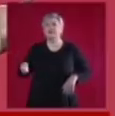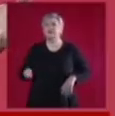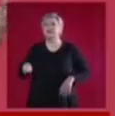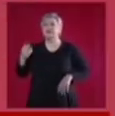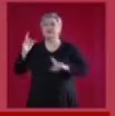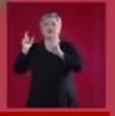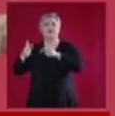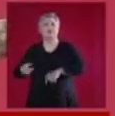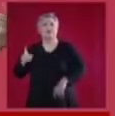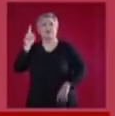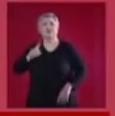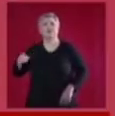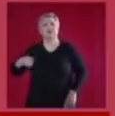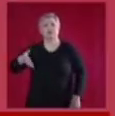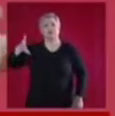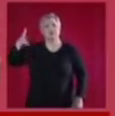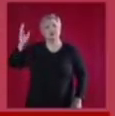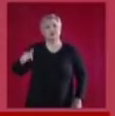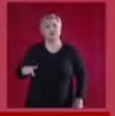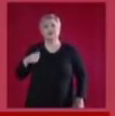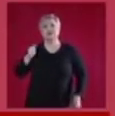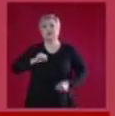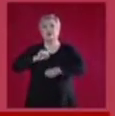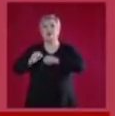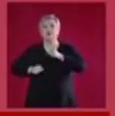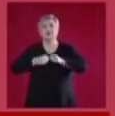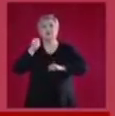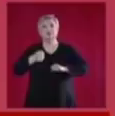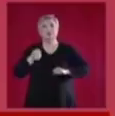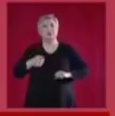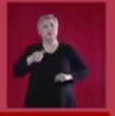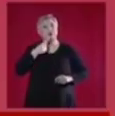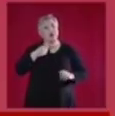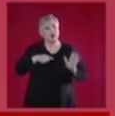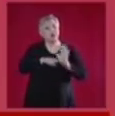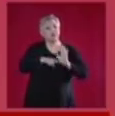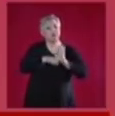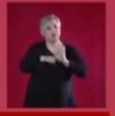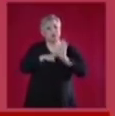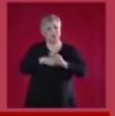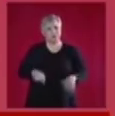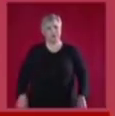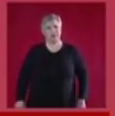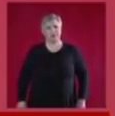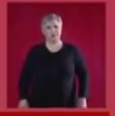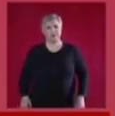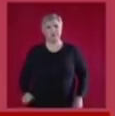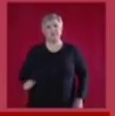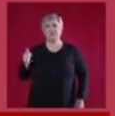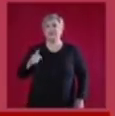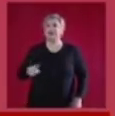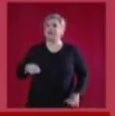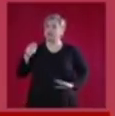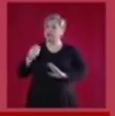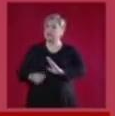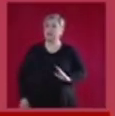δεν μπορούν να το καταφέρουν δεν τους αφήνει η χαρά να κρύψουν τις θέσεις του κάποιες φορές τους ξεφεύγουν τους